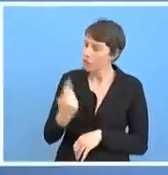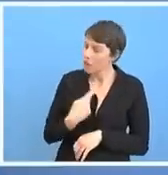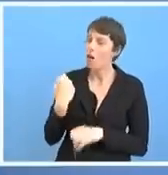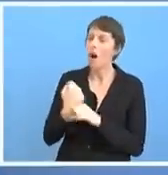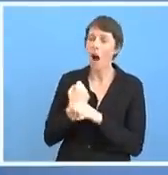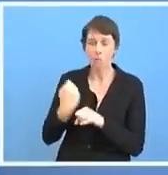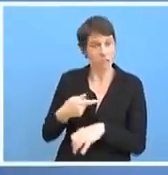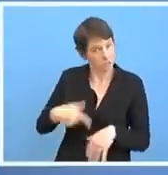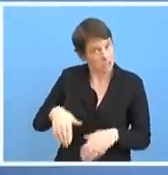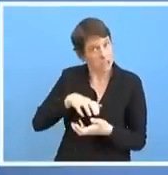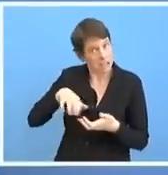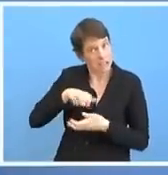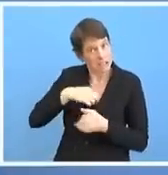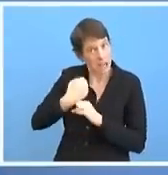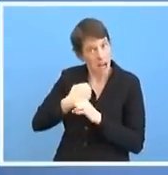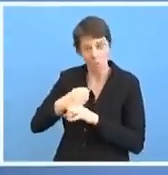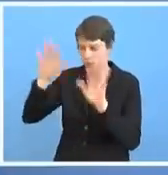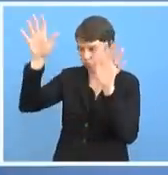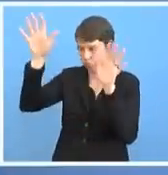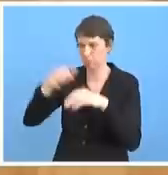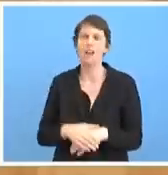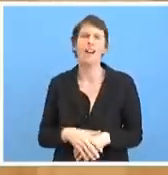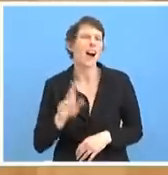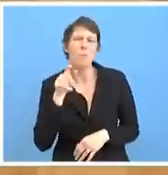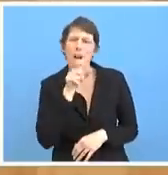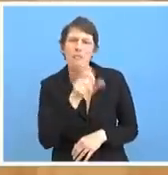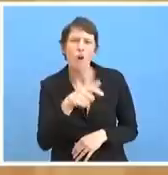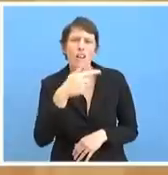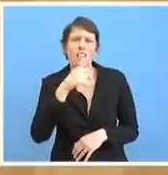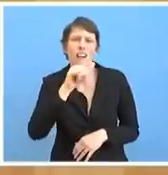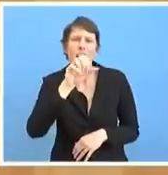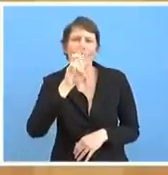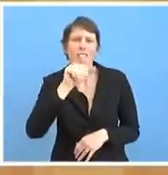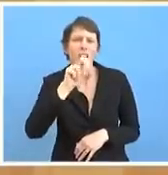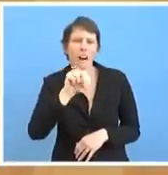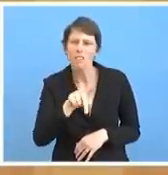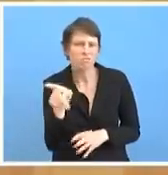Krise. Aber das Wort Taiwan ist jetzt keinem von Ihnen beiden irgendwie mal über die Lippen gekommen.